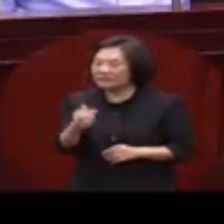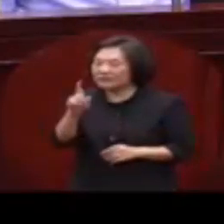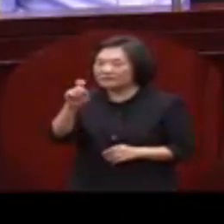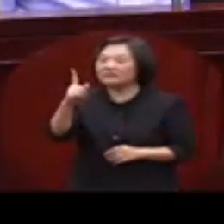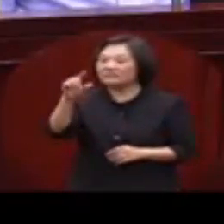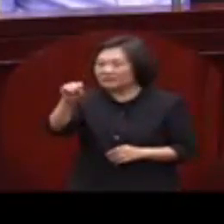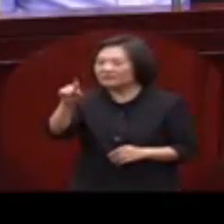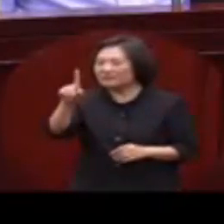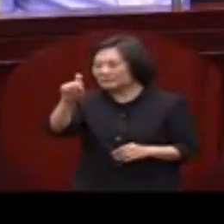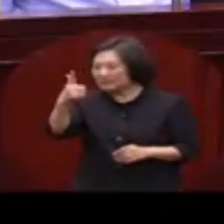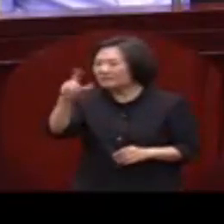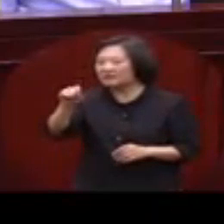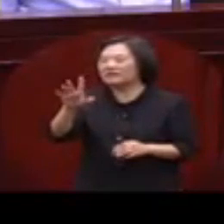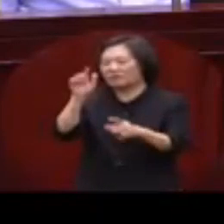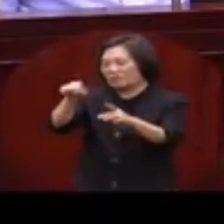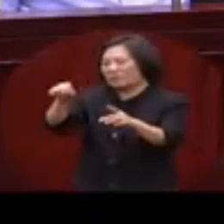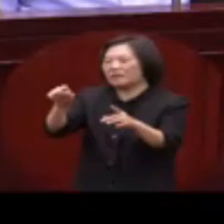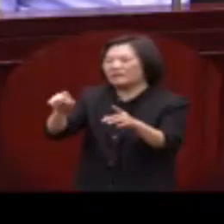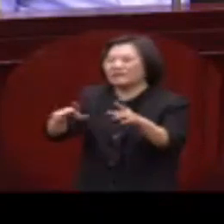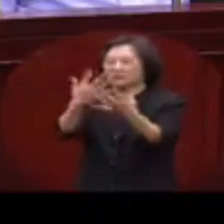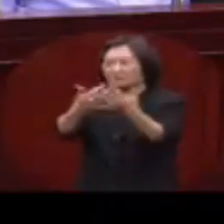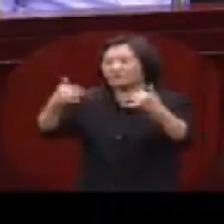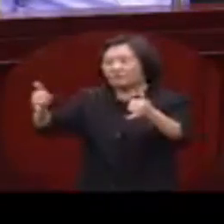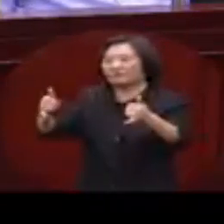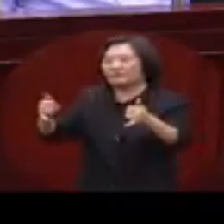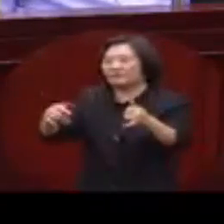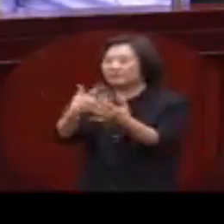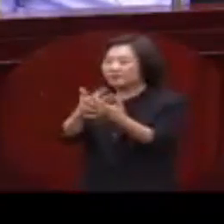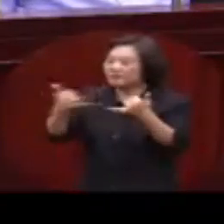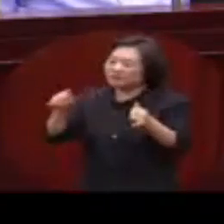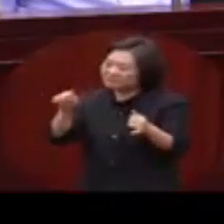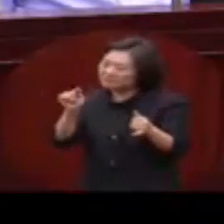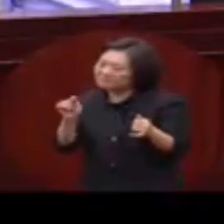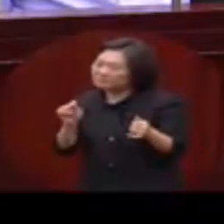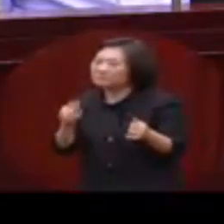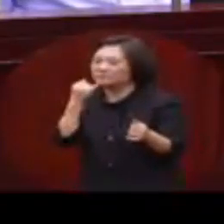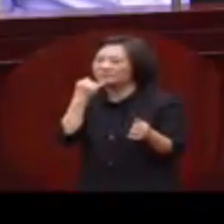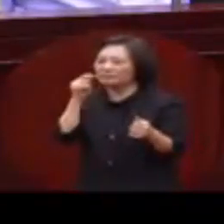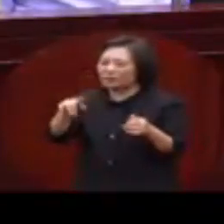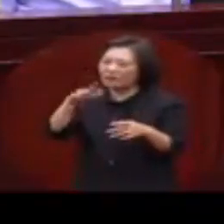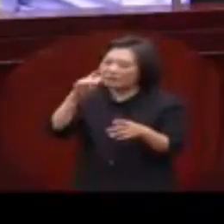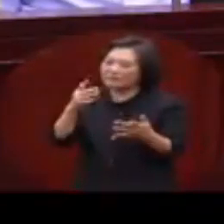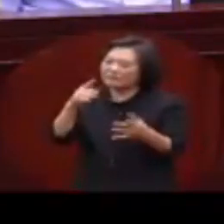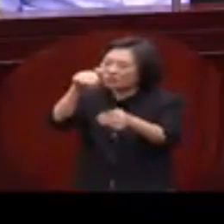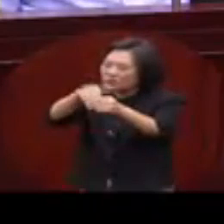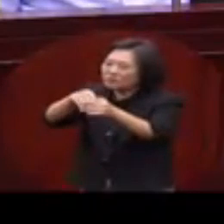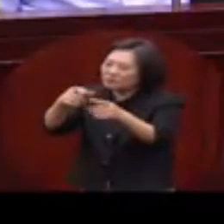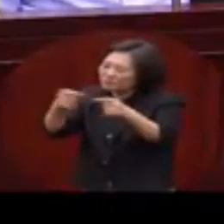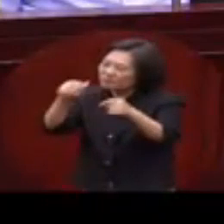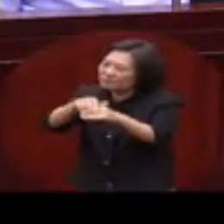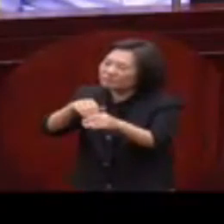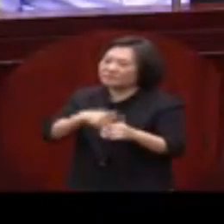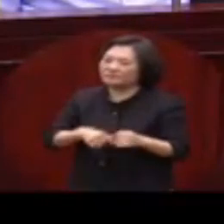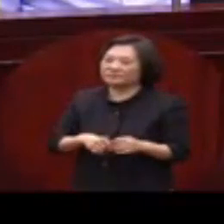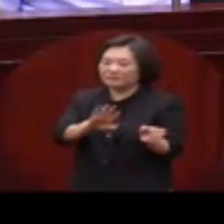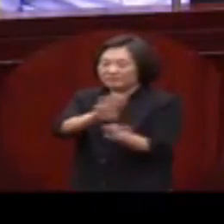哈来做投票，说 iVoting 这个慢慢在台北市慢慢变成一种公民运动。参与式预算哦，到现在为止还算